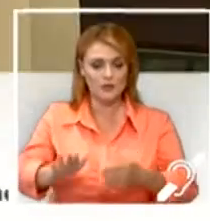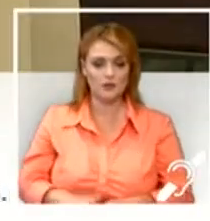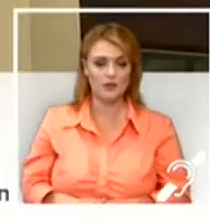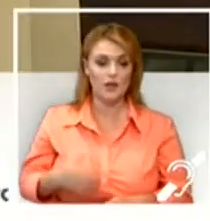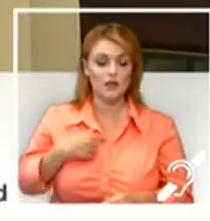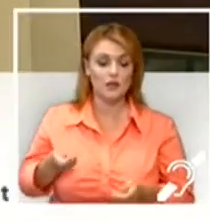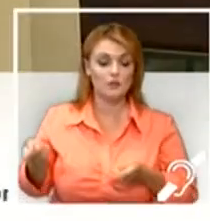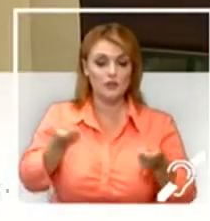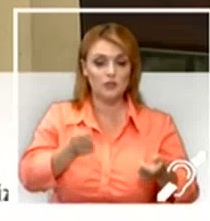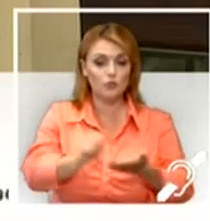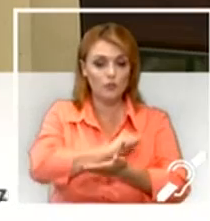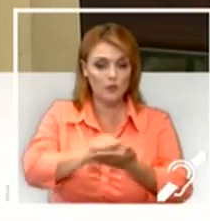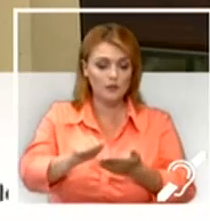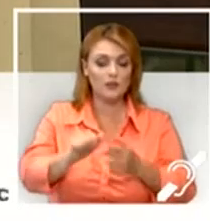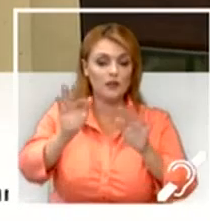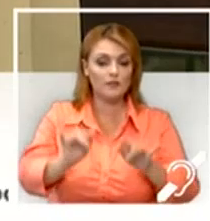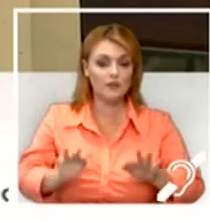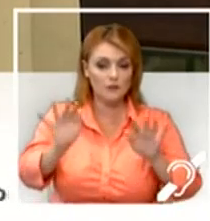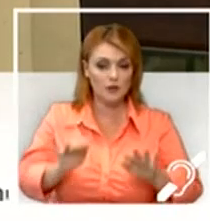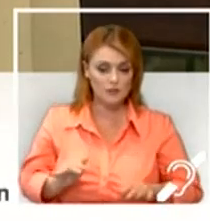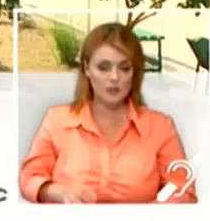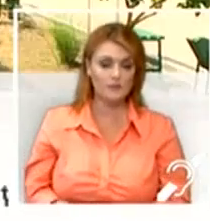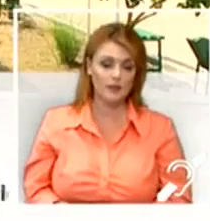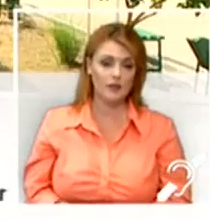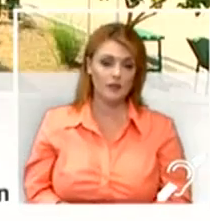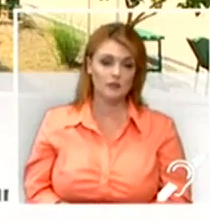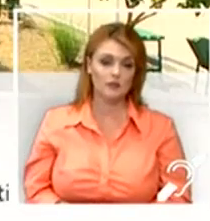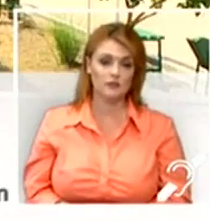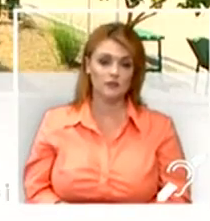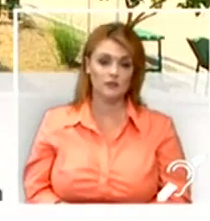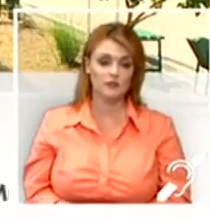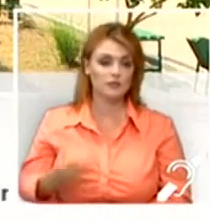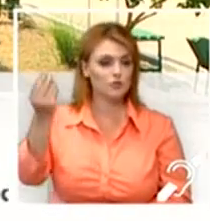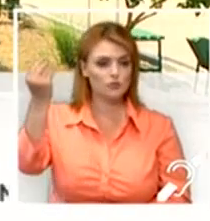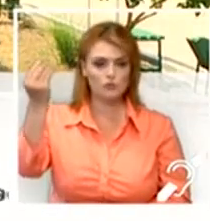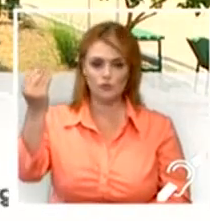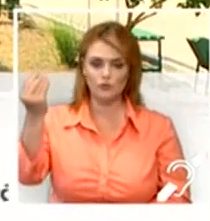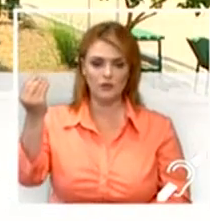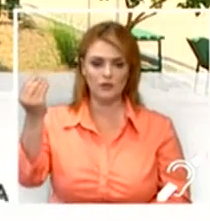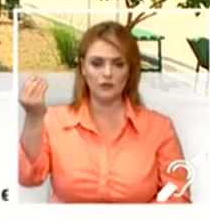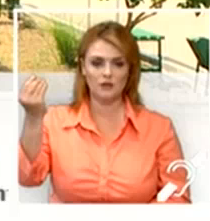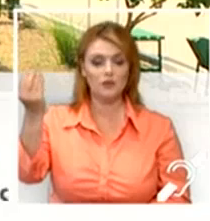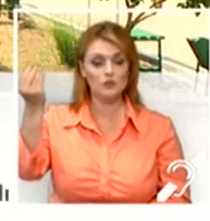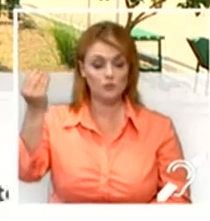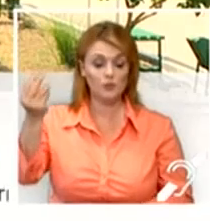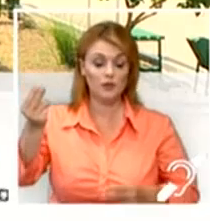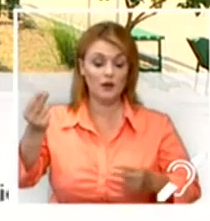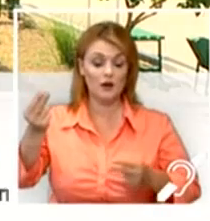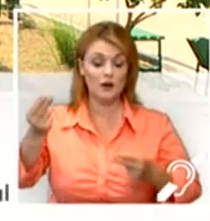Informatică, la specialitatea informatică aplicată și consider că sumele la contracte sunt destul de